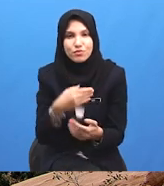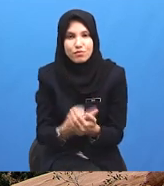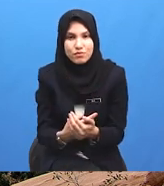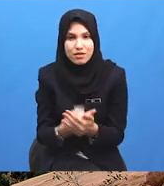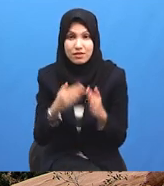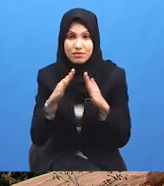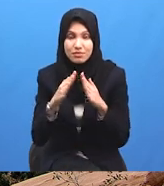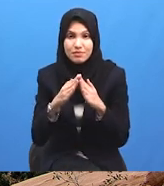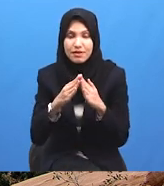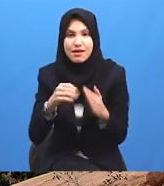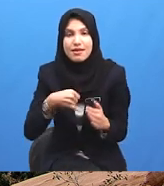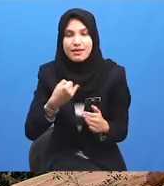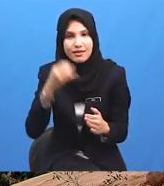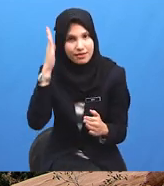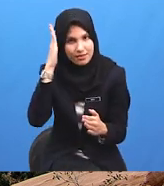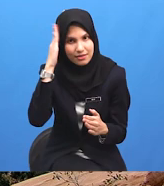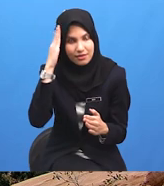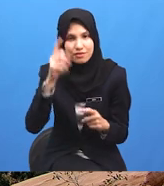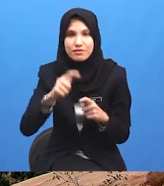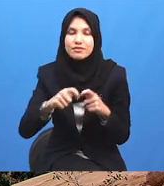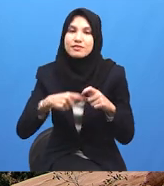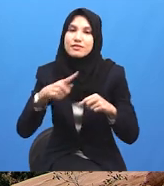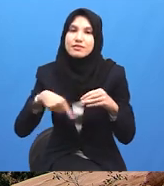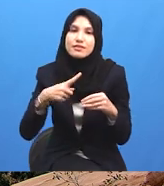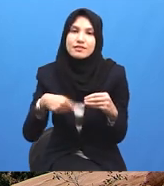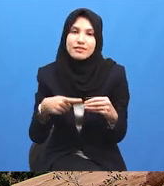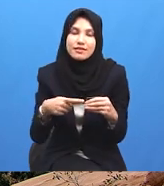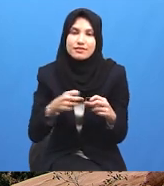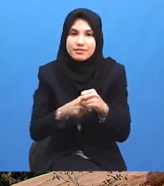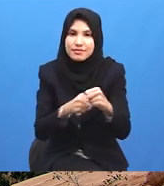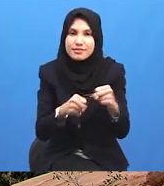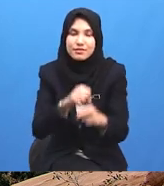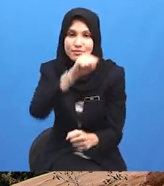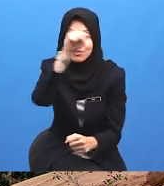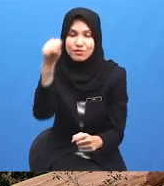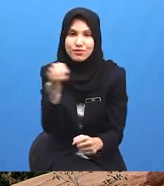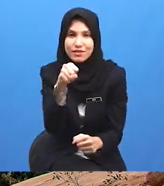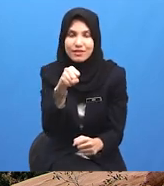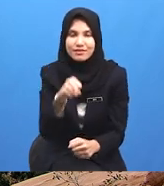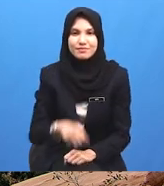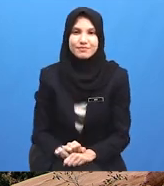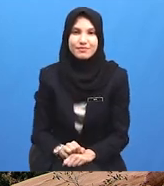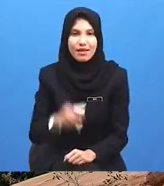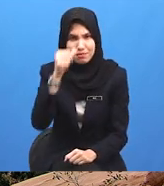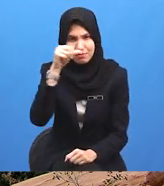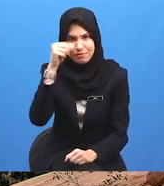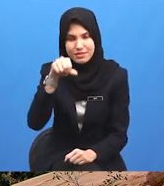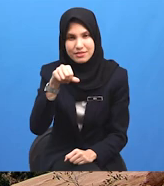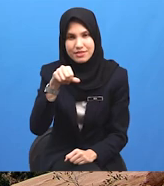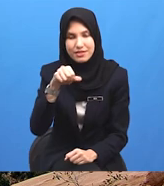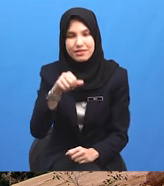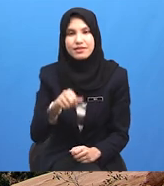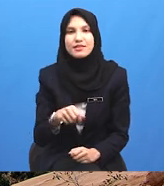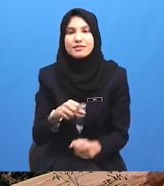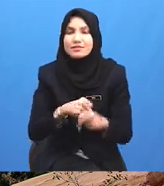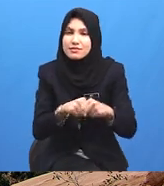tahu tentang sistem suria kita? Terdapat banyak misteri tentang sistem suria yang masih dikaji